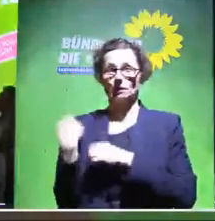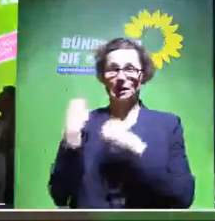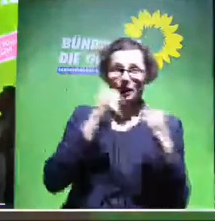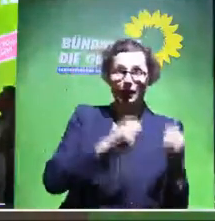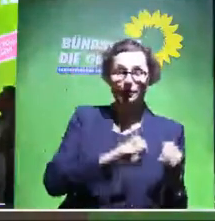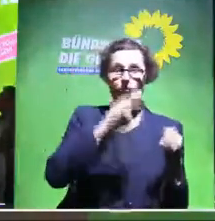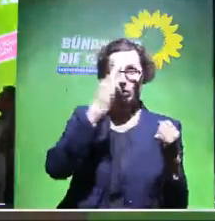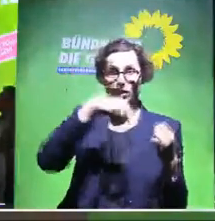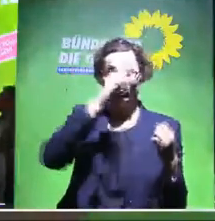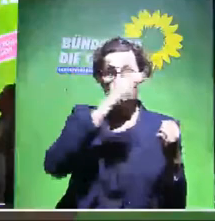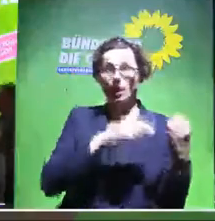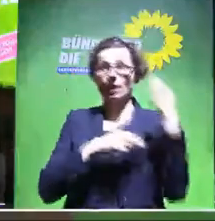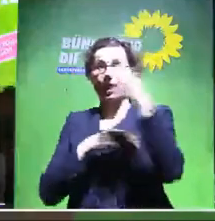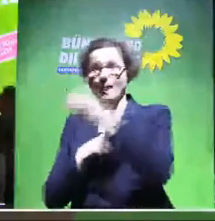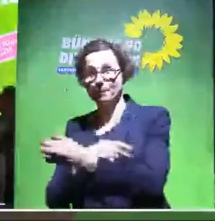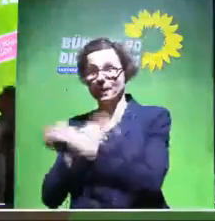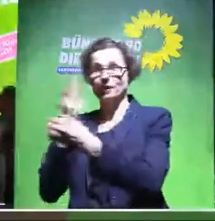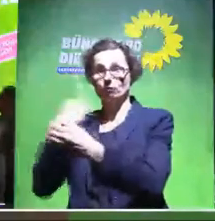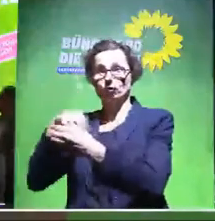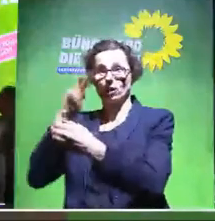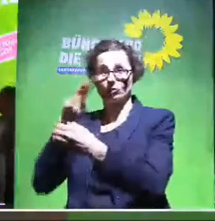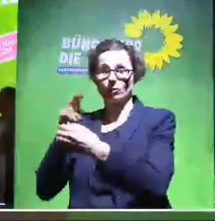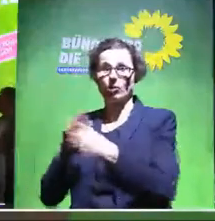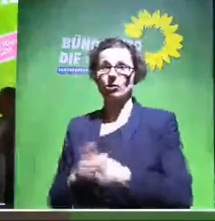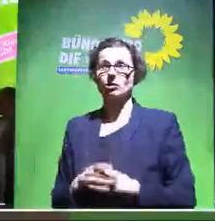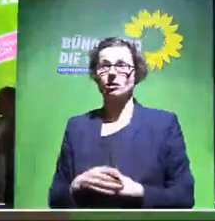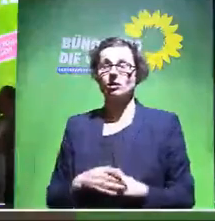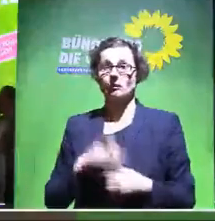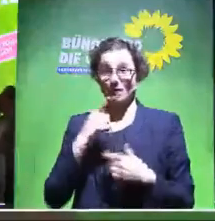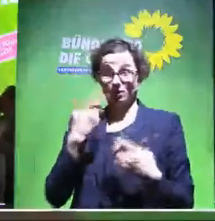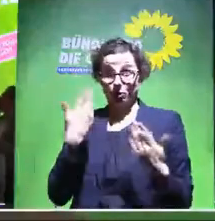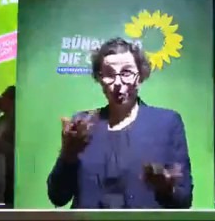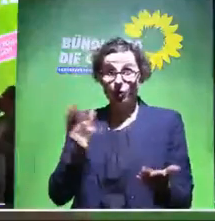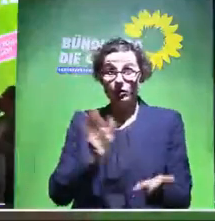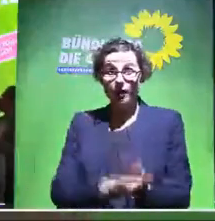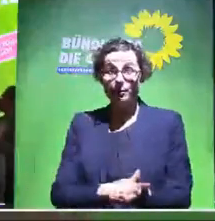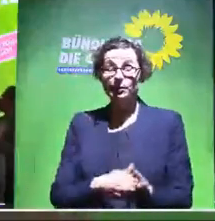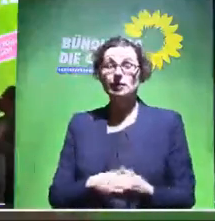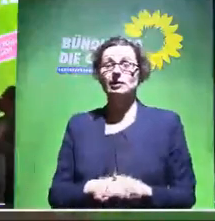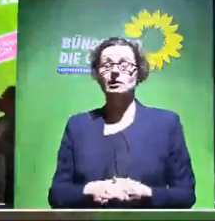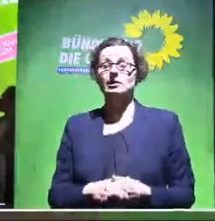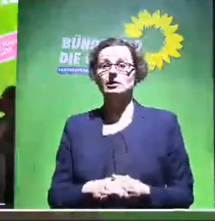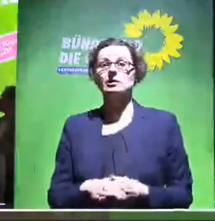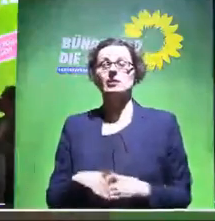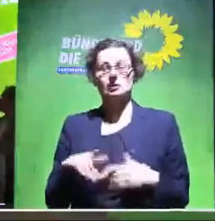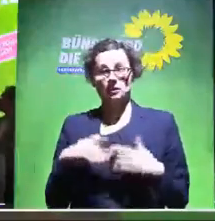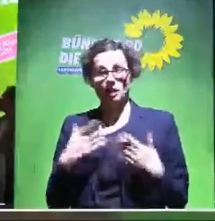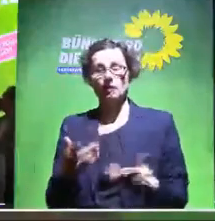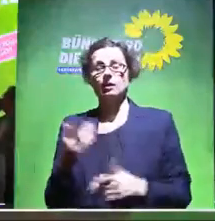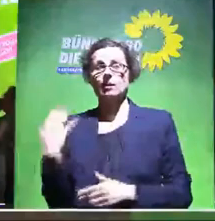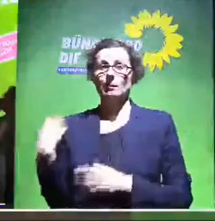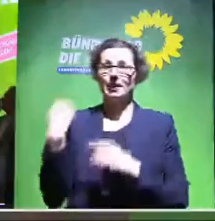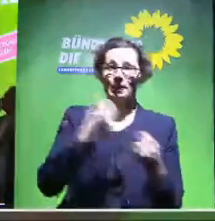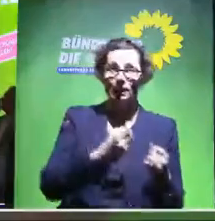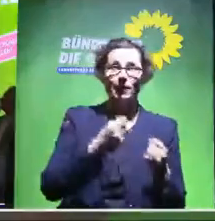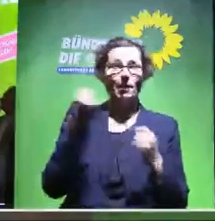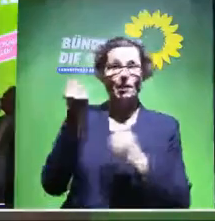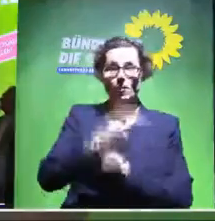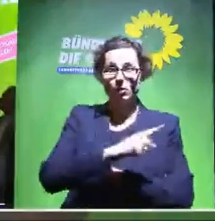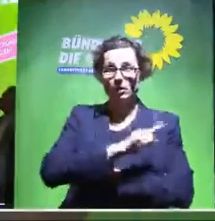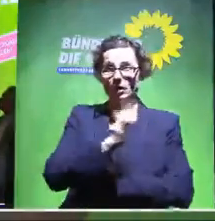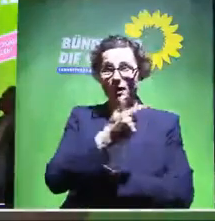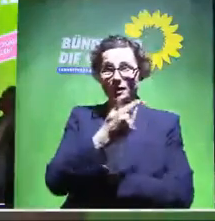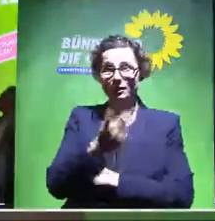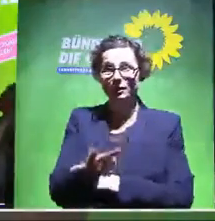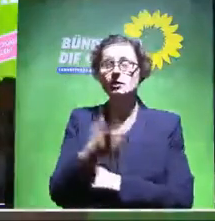Charlottenburg zurückgebe. Und wenn das klappt, das wäre so einzigartig. Kaffee to go, ohne Müll. Das ist der